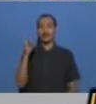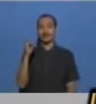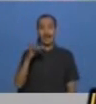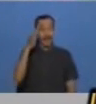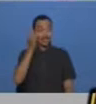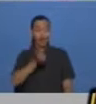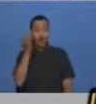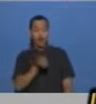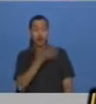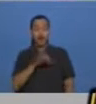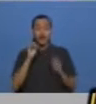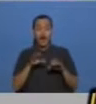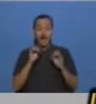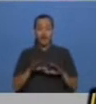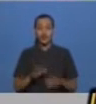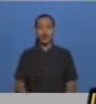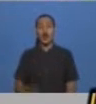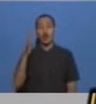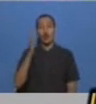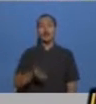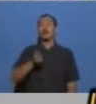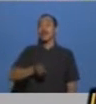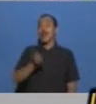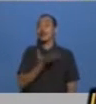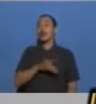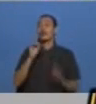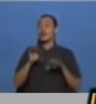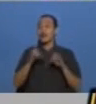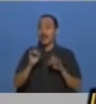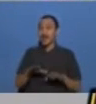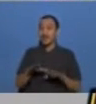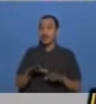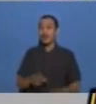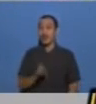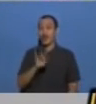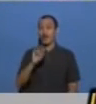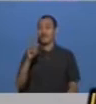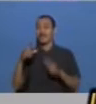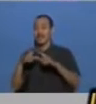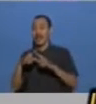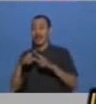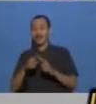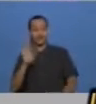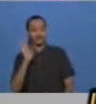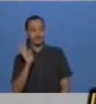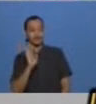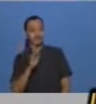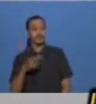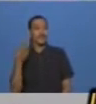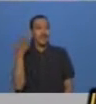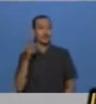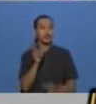Waalaikumsalam warahmatullahi wabarakatuh, Mbak Fira. Iya, Selamat sehat-sehat. sore Bu Suryanti Ningsih juga. Iya. Assalamualaikum